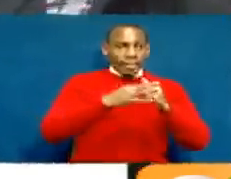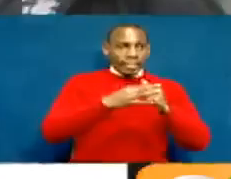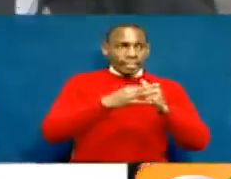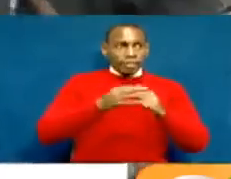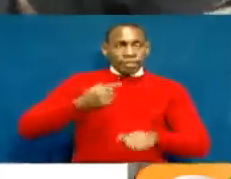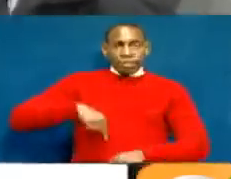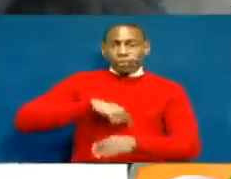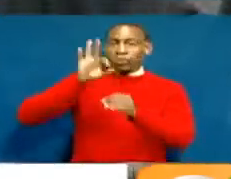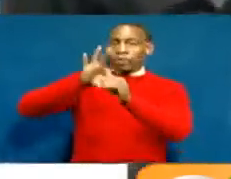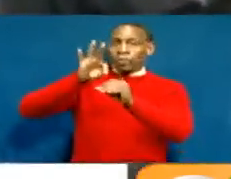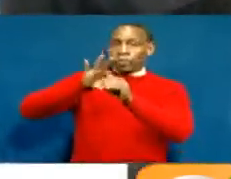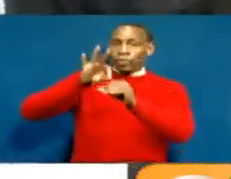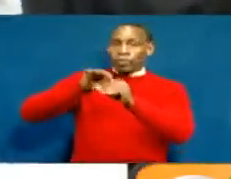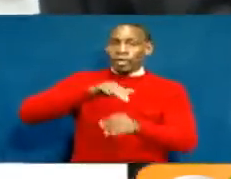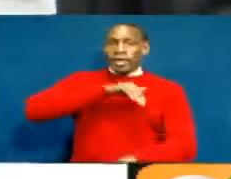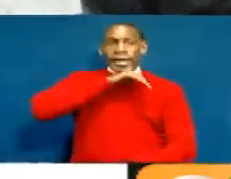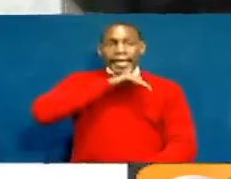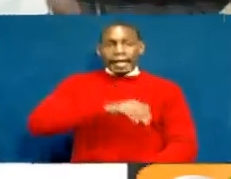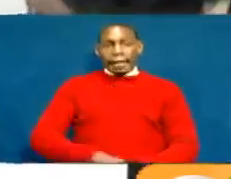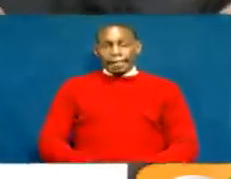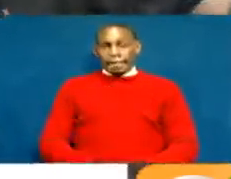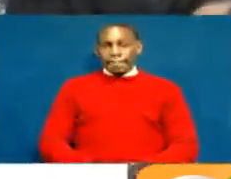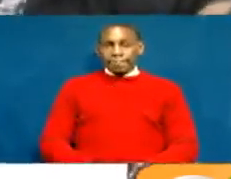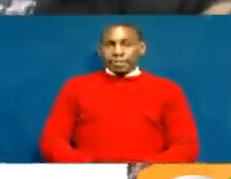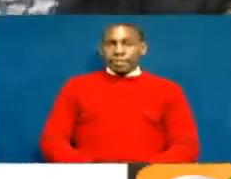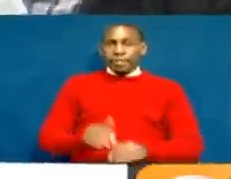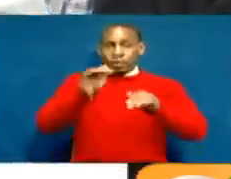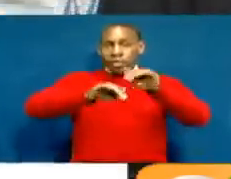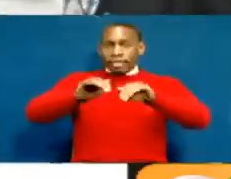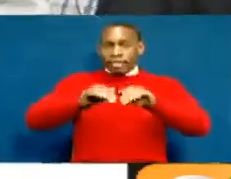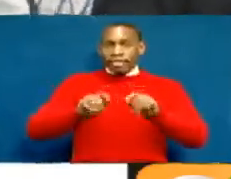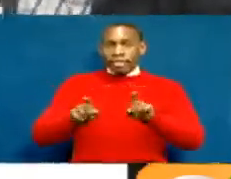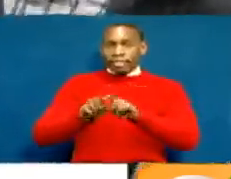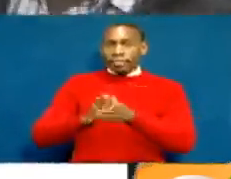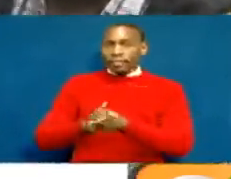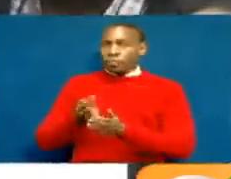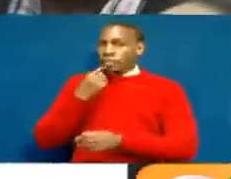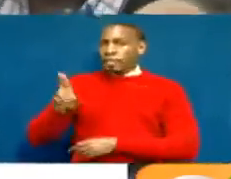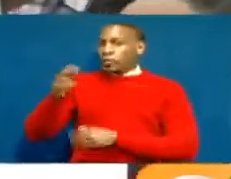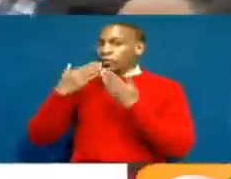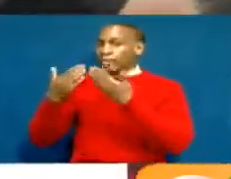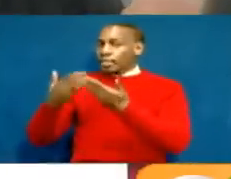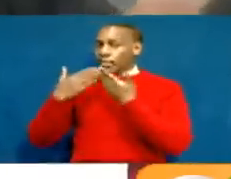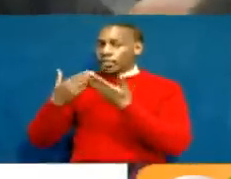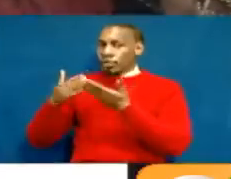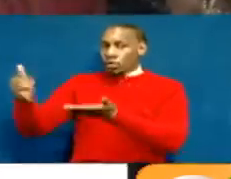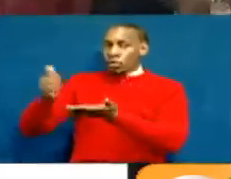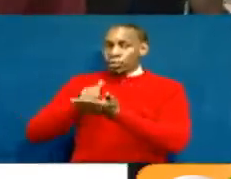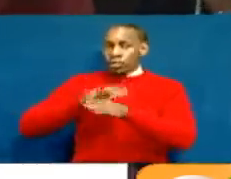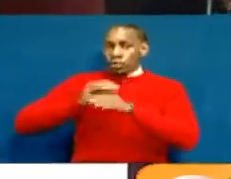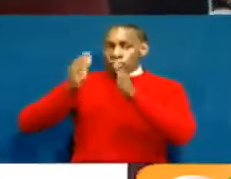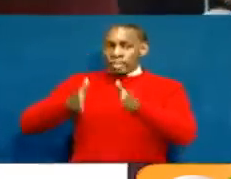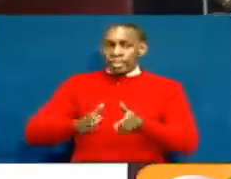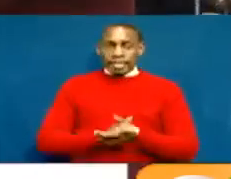8 tumpigie Raila Amolo Odinga kura kwa kumwambia Uhuru asante kwa kutupatia kiongozi mzuri.